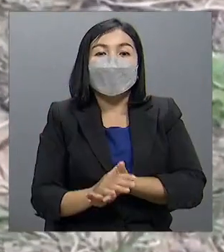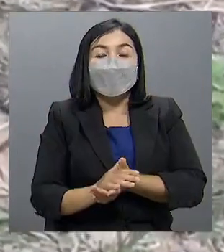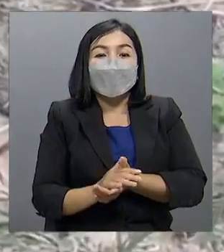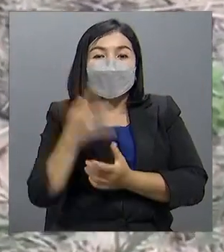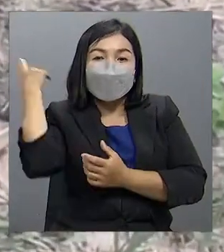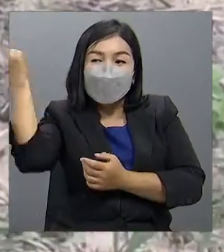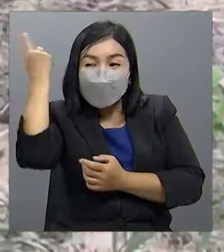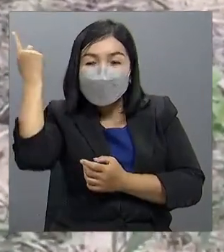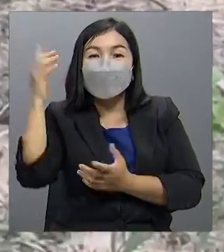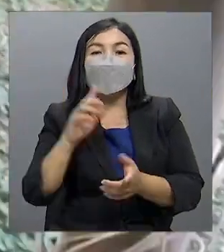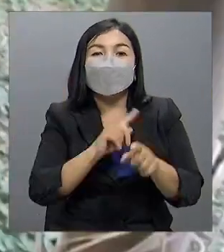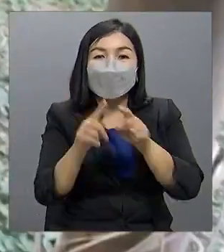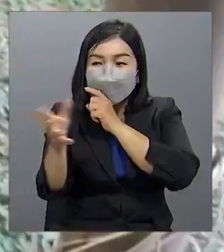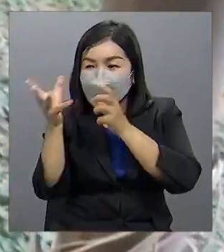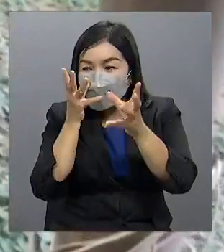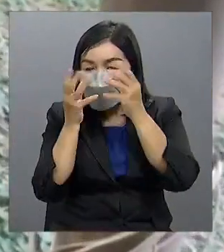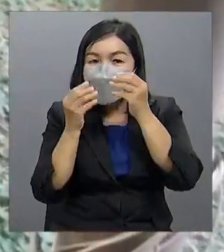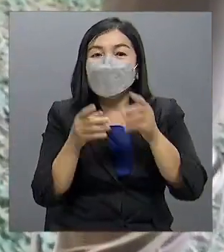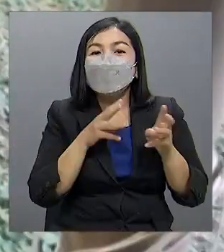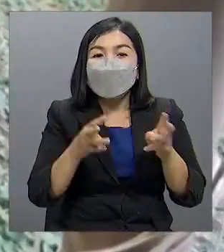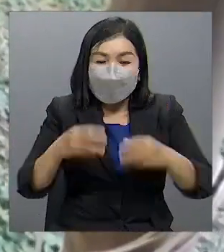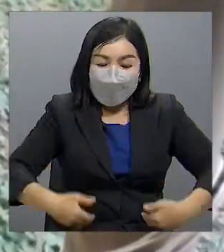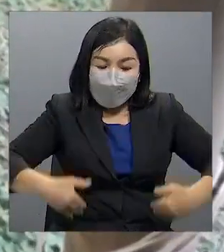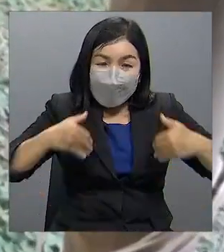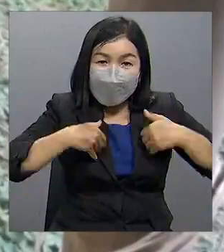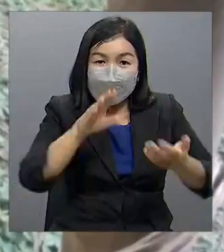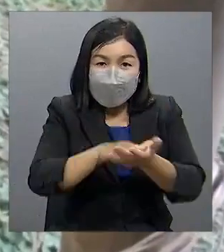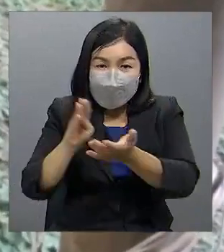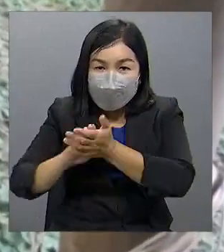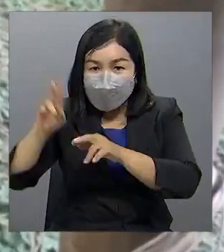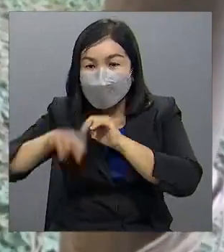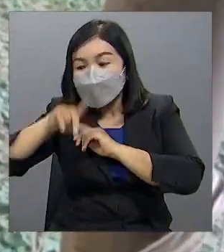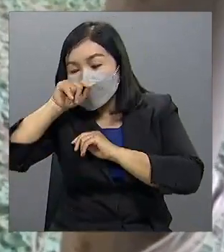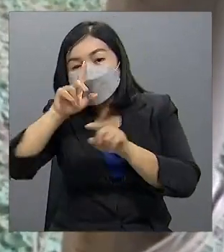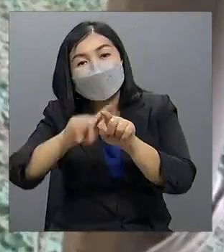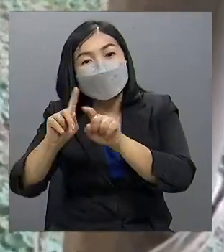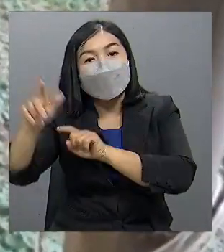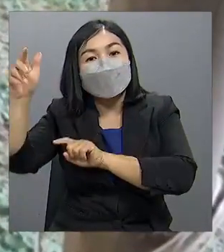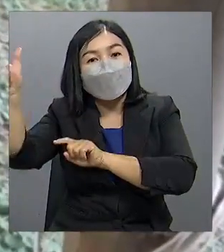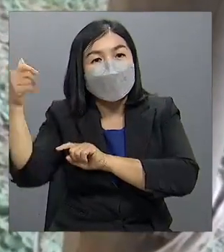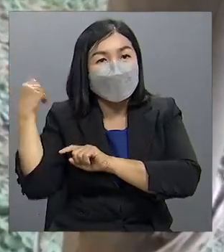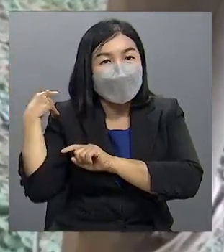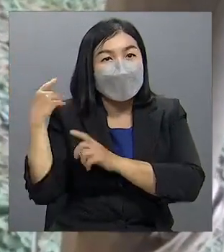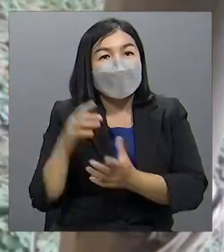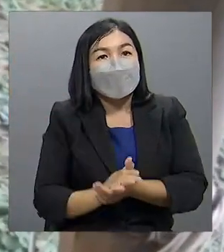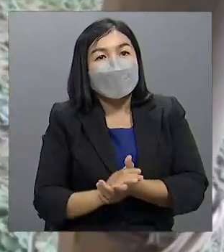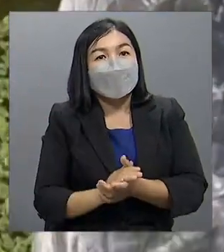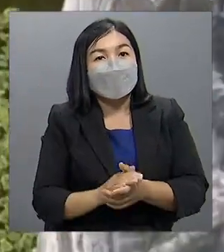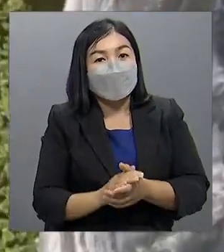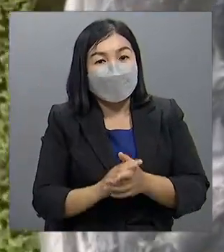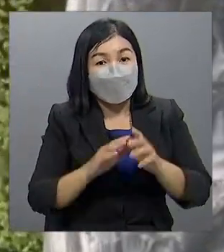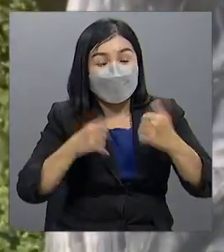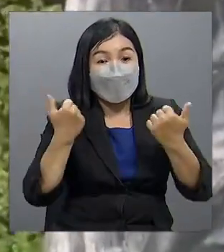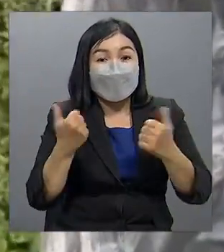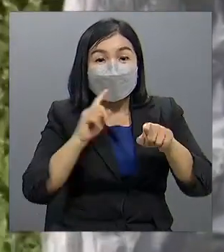ทั้งเรียนรู้วิถีโคกหนองนาเก็บไข่ในล้าวลอดซุ้มเมาเบอรี่เช็คอินสะพานแขวนและปั่นจักรยานเลาะชมทุ่งวัตถุ